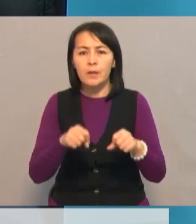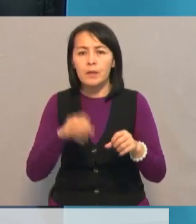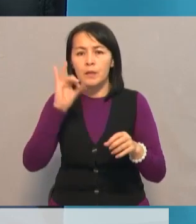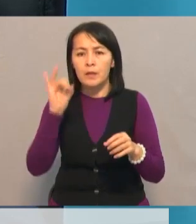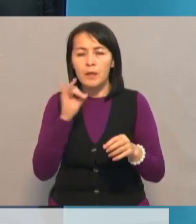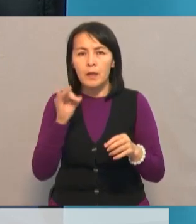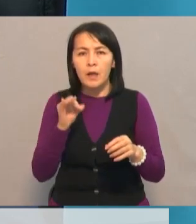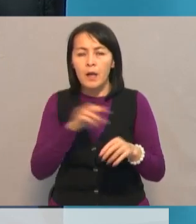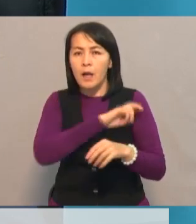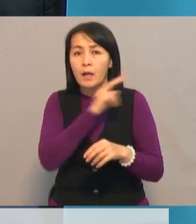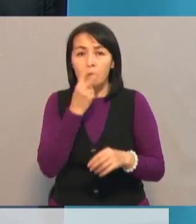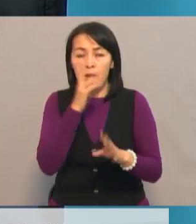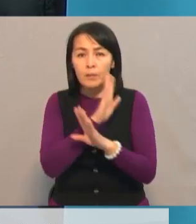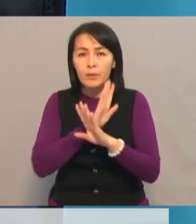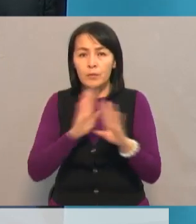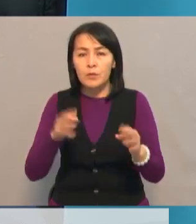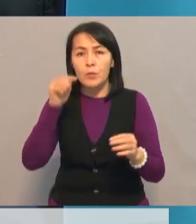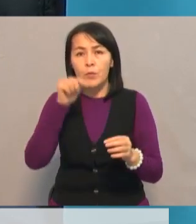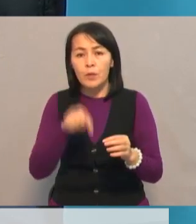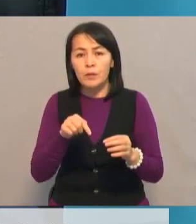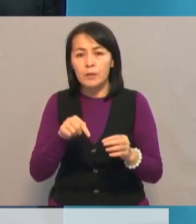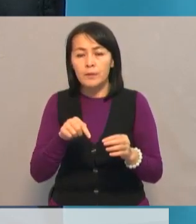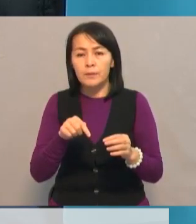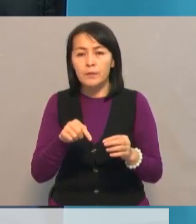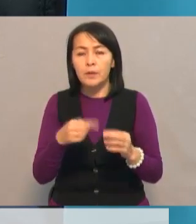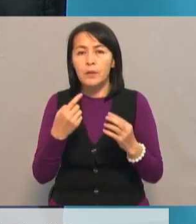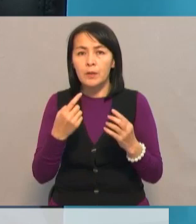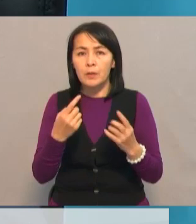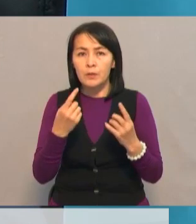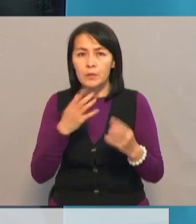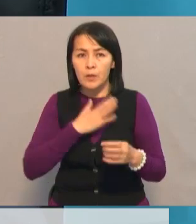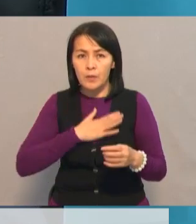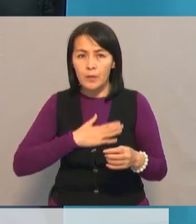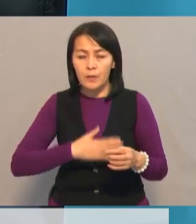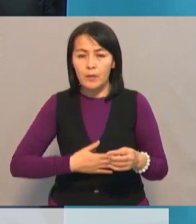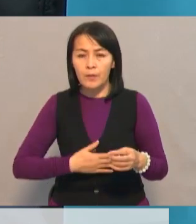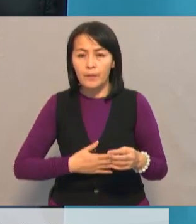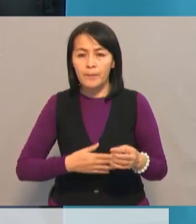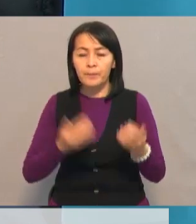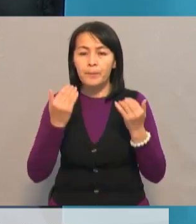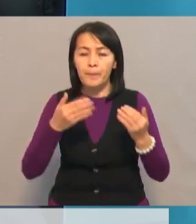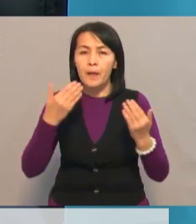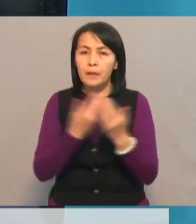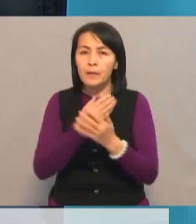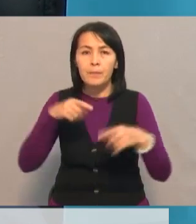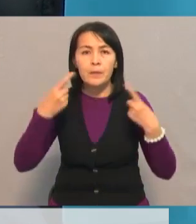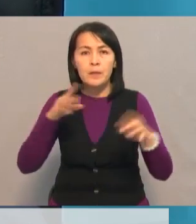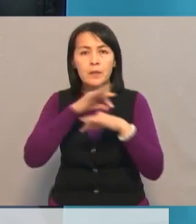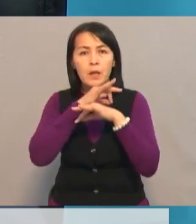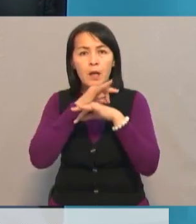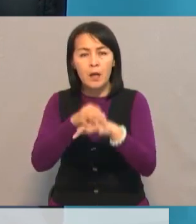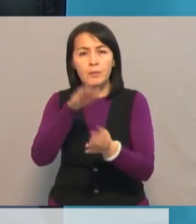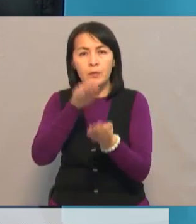тарихқа қатты үңілмейік, бірақ дегенмен олардың да рухы риза болу үшін перезахоронение жасап, сол